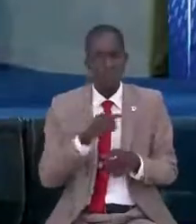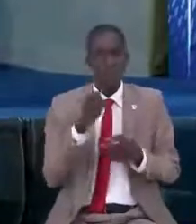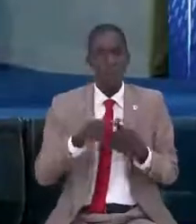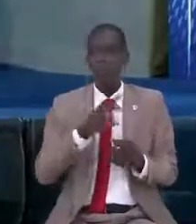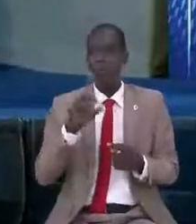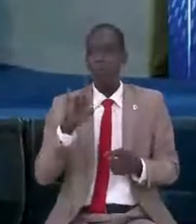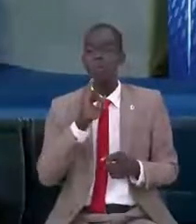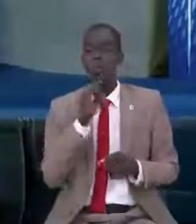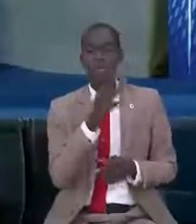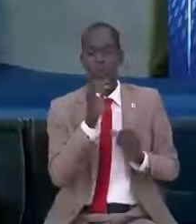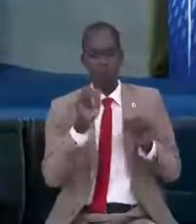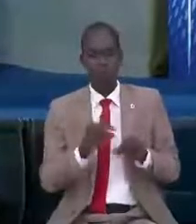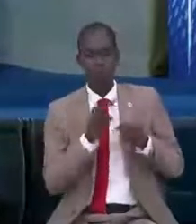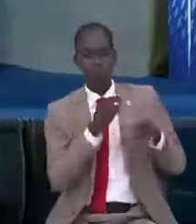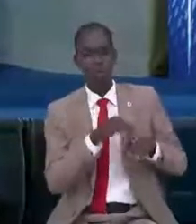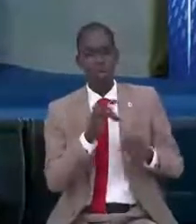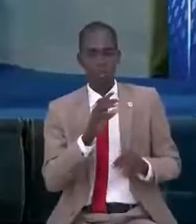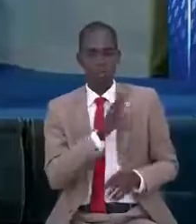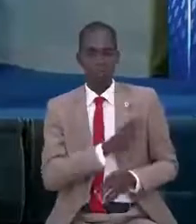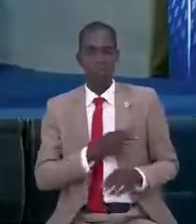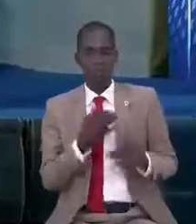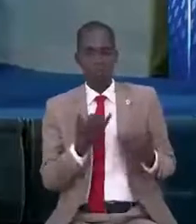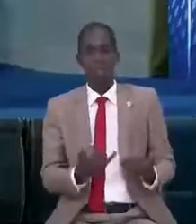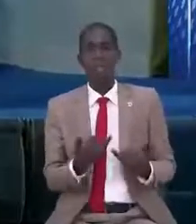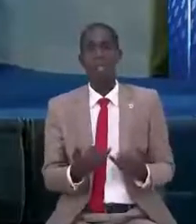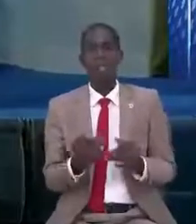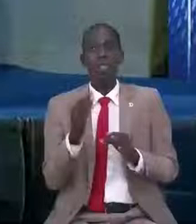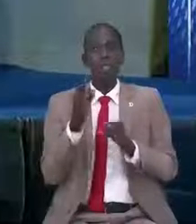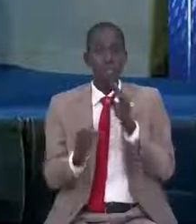n'y a personne, on peut le dire par son style de vie.